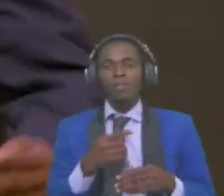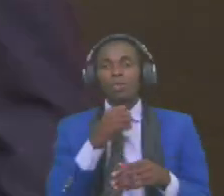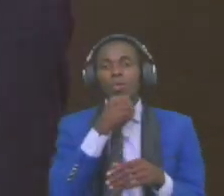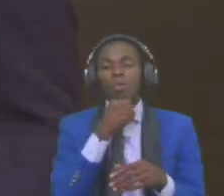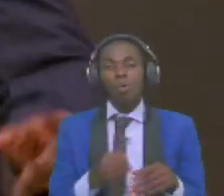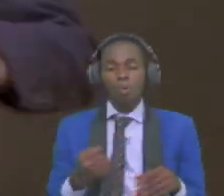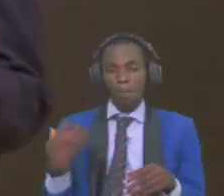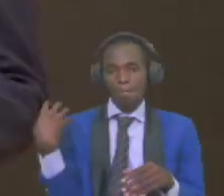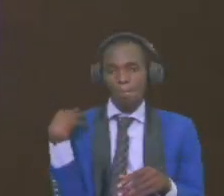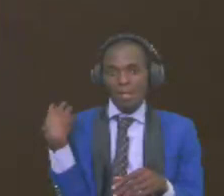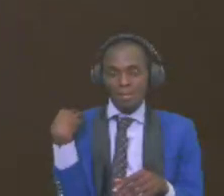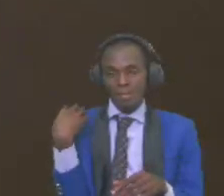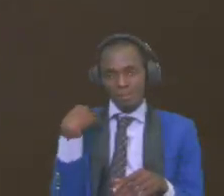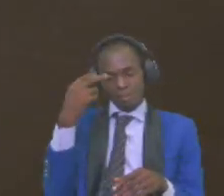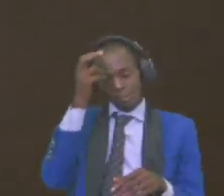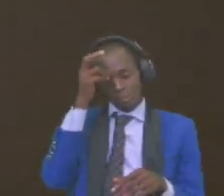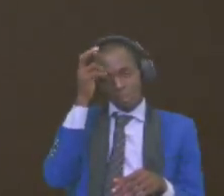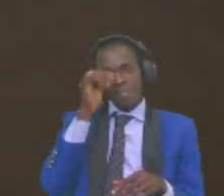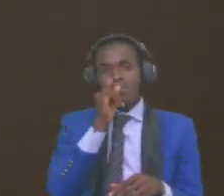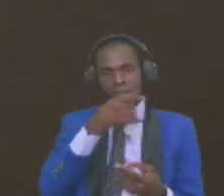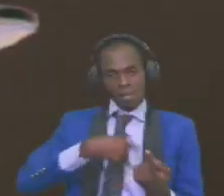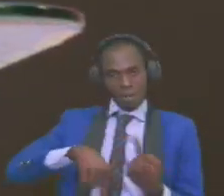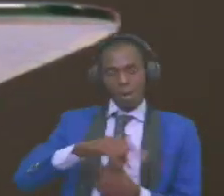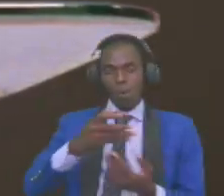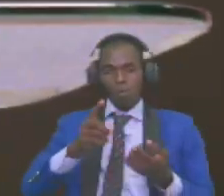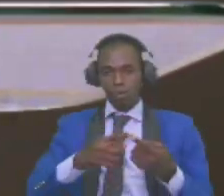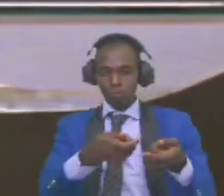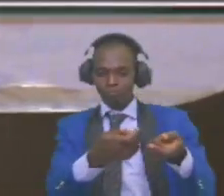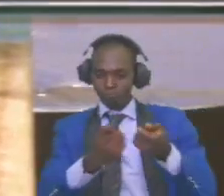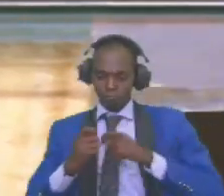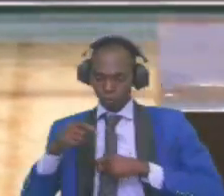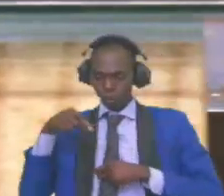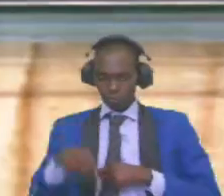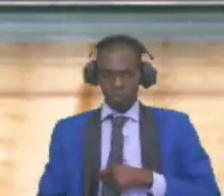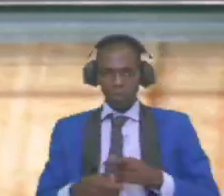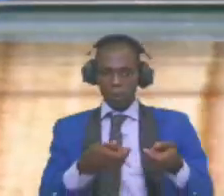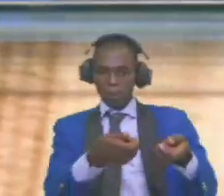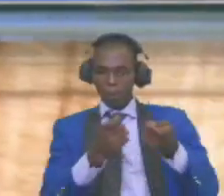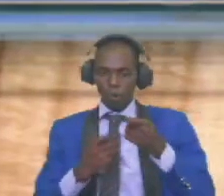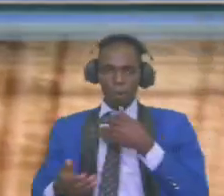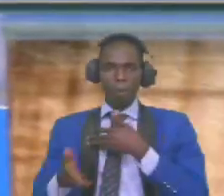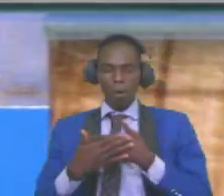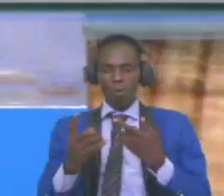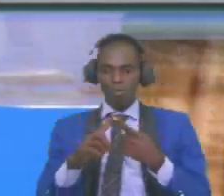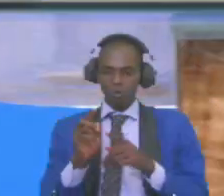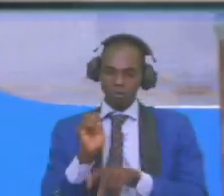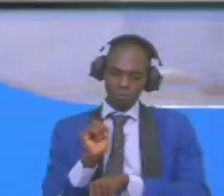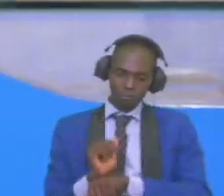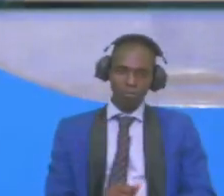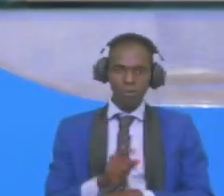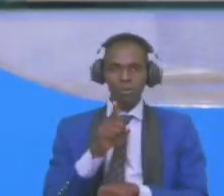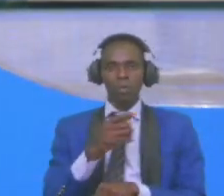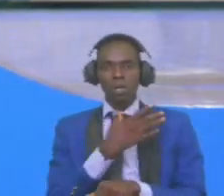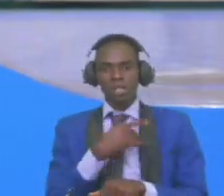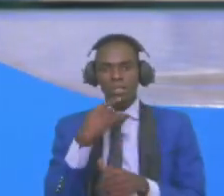l'ancien m est reproché il va vouloir vous faire tomber va vouloir nous faire pourrait vous